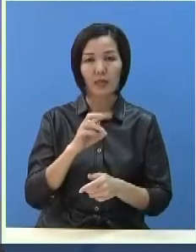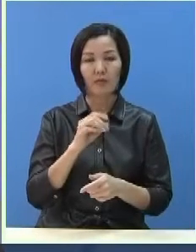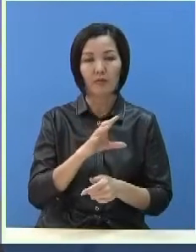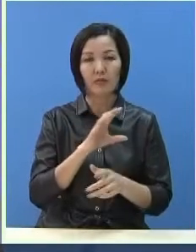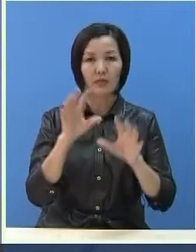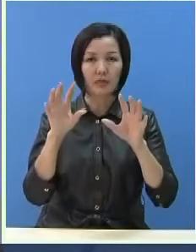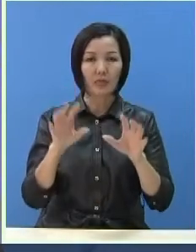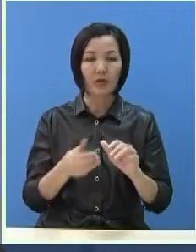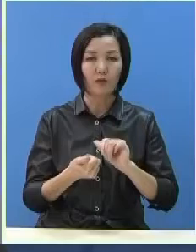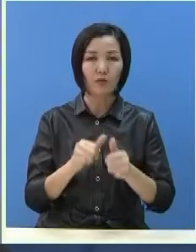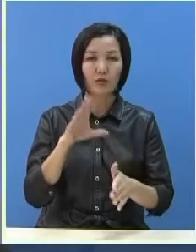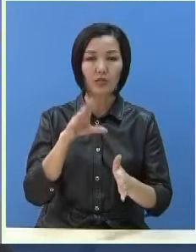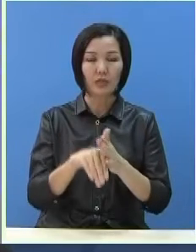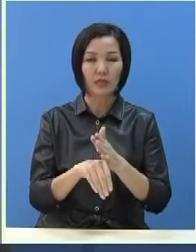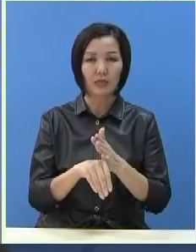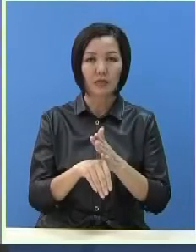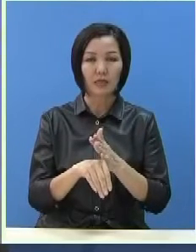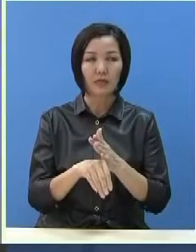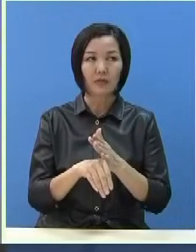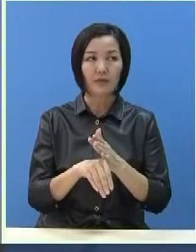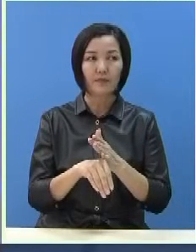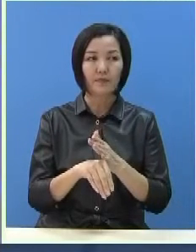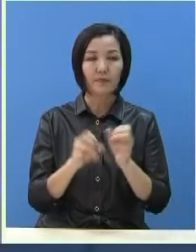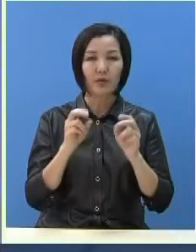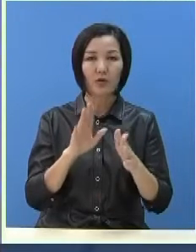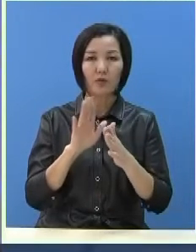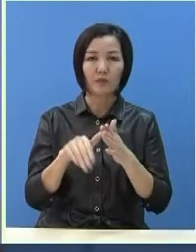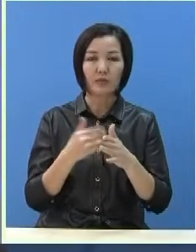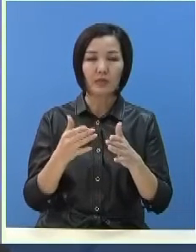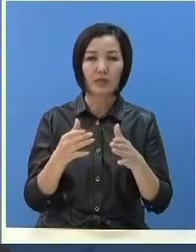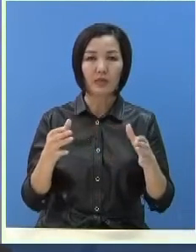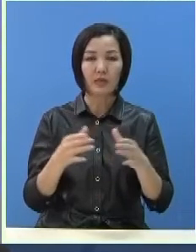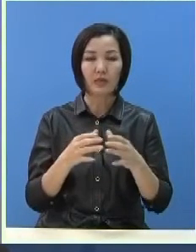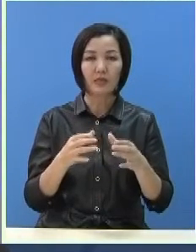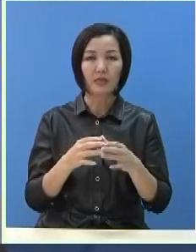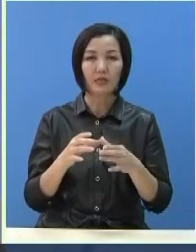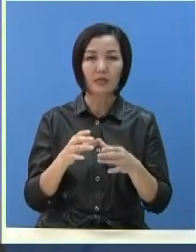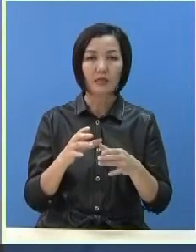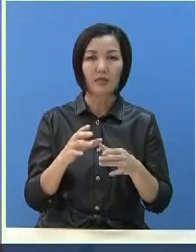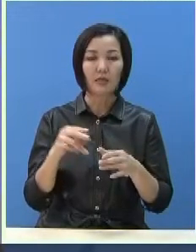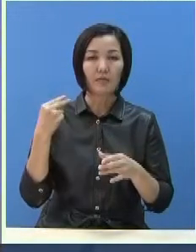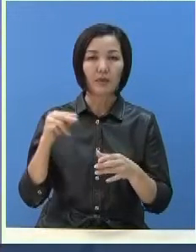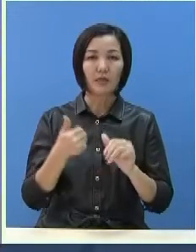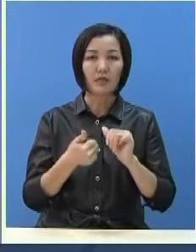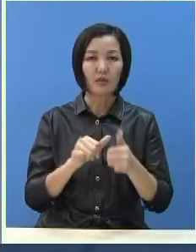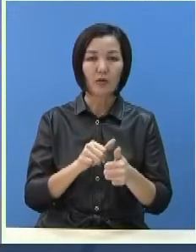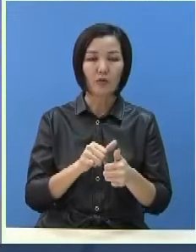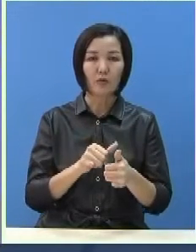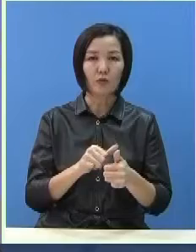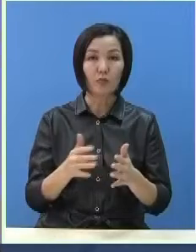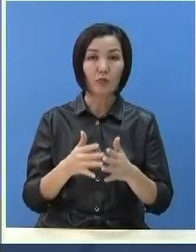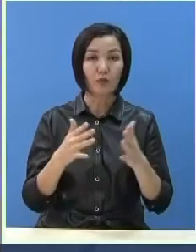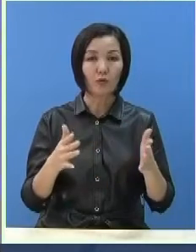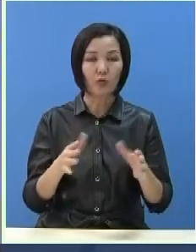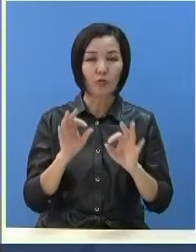заңға енгізілген өзгерістің біреуі бұл қауіпсіздік кеңесінің бастығы болып президенттің өзіне ауысуы, бұл үлкен жетістік